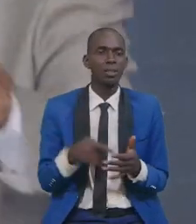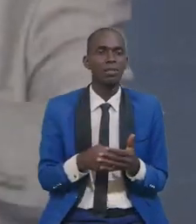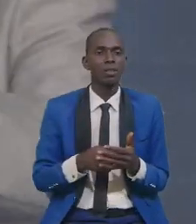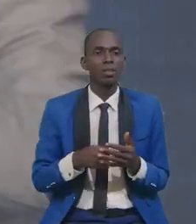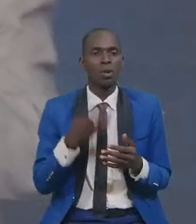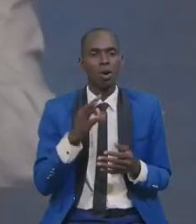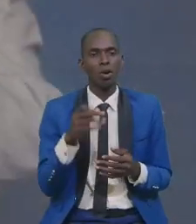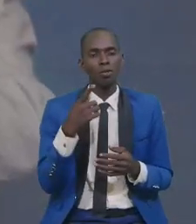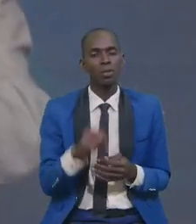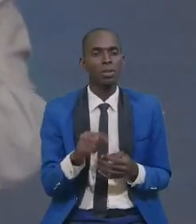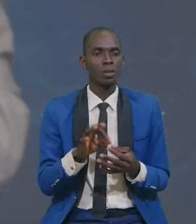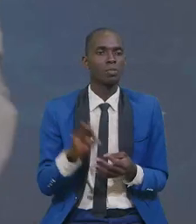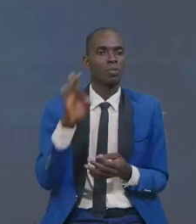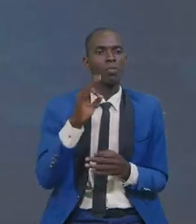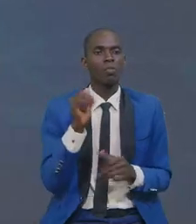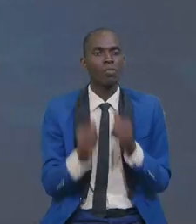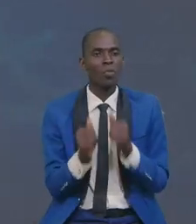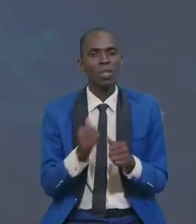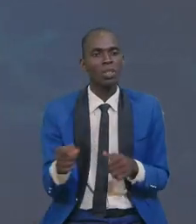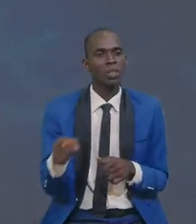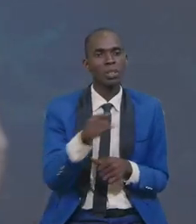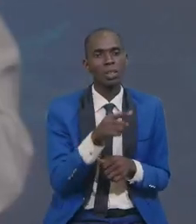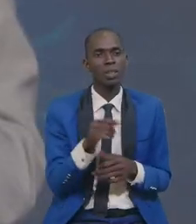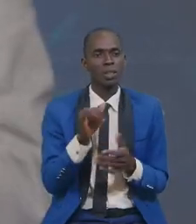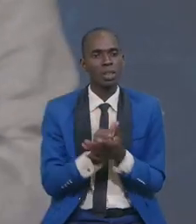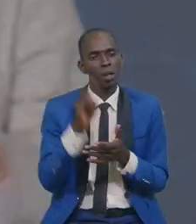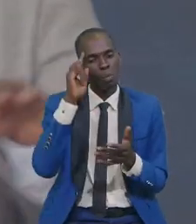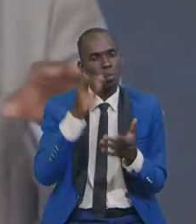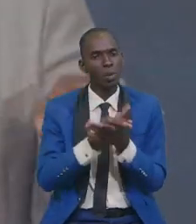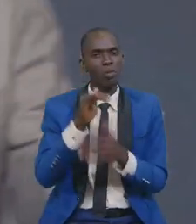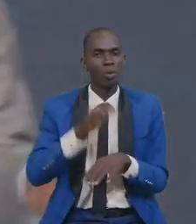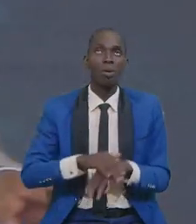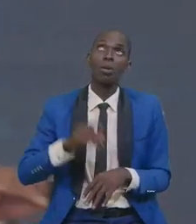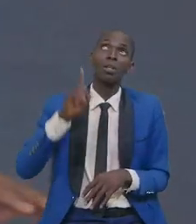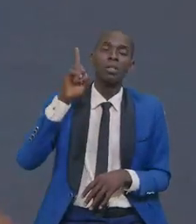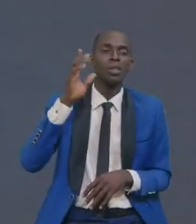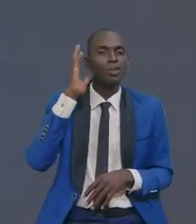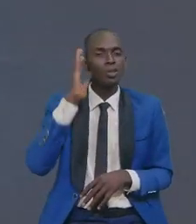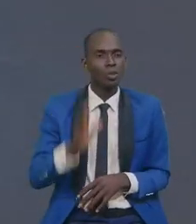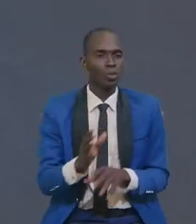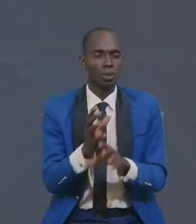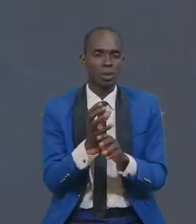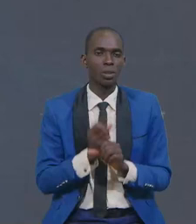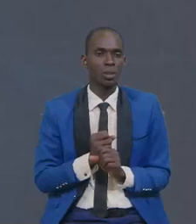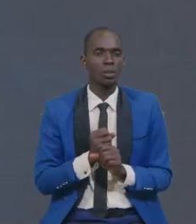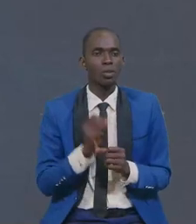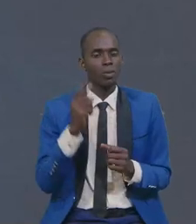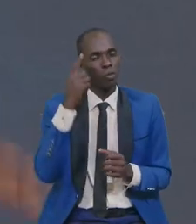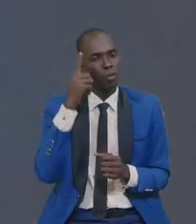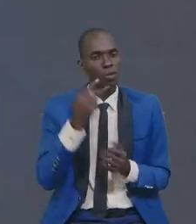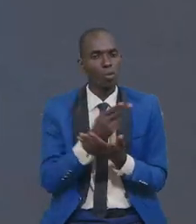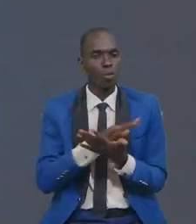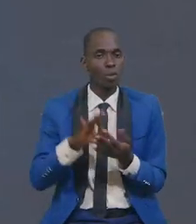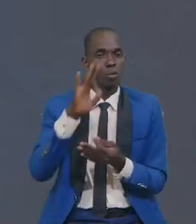de l'Esprit que devaient recevoir ceux qui croiraient en lui, car